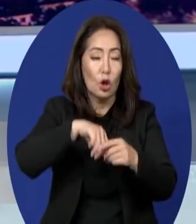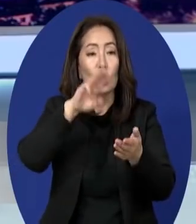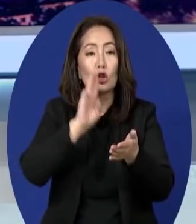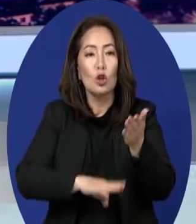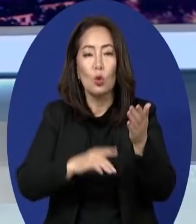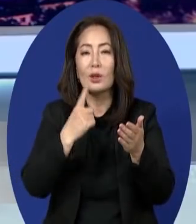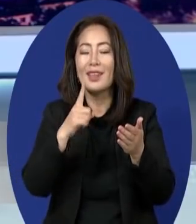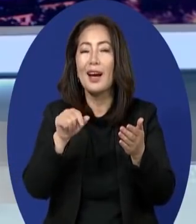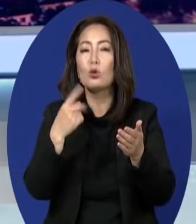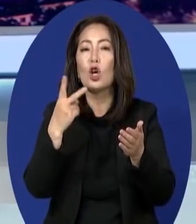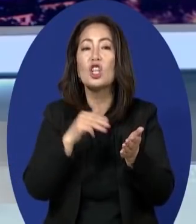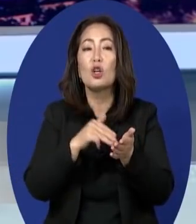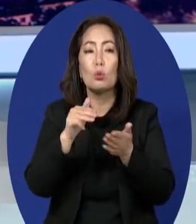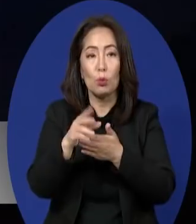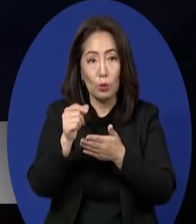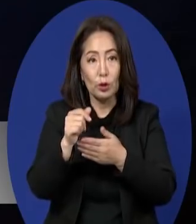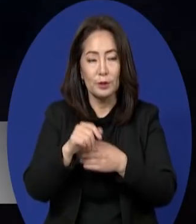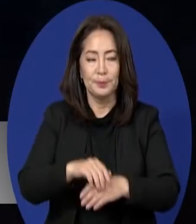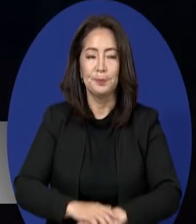шийтгэлийг оногдуулад байна.